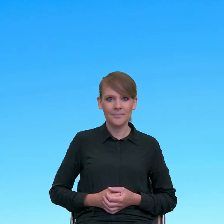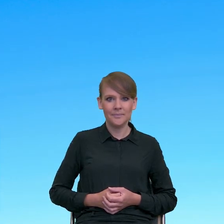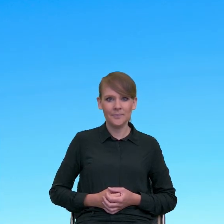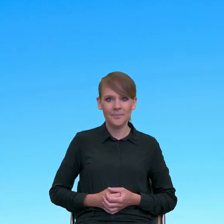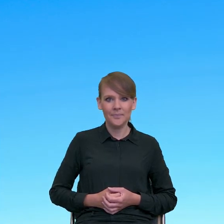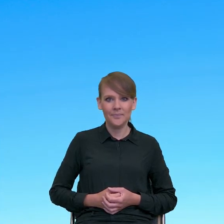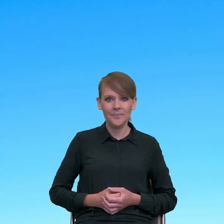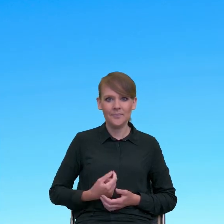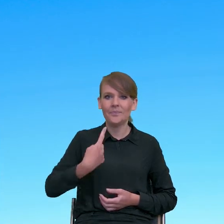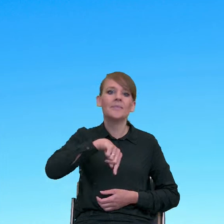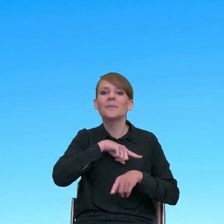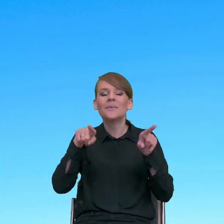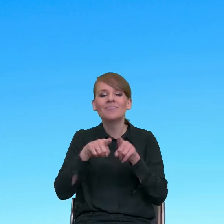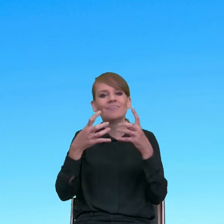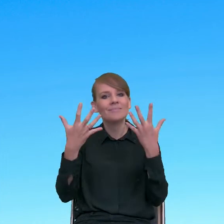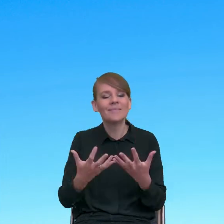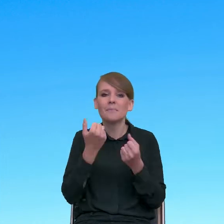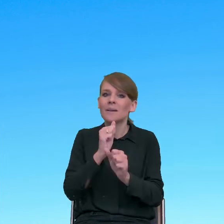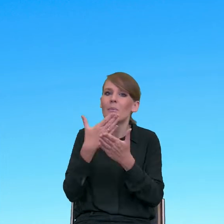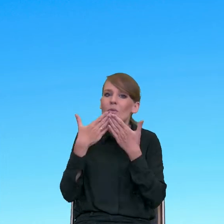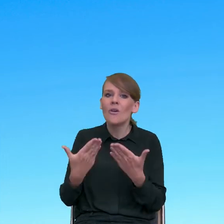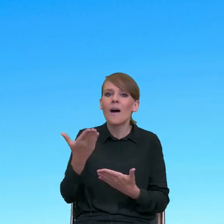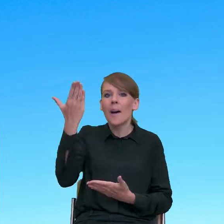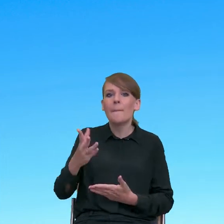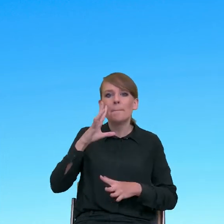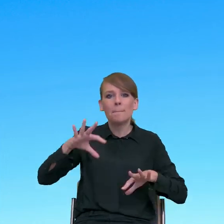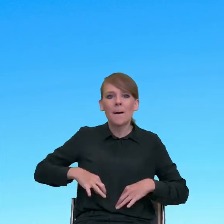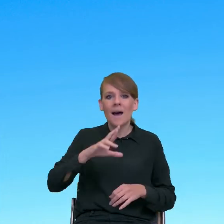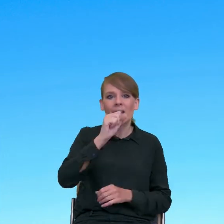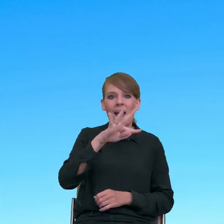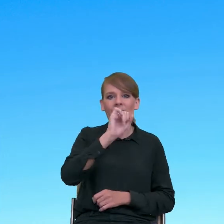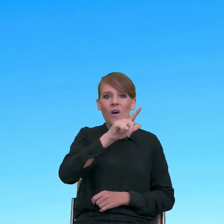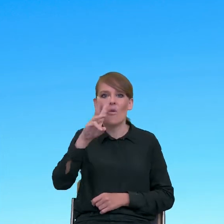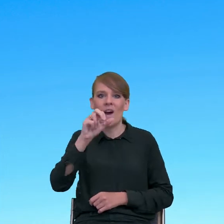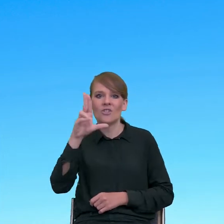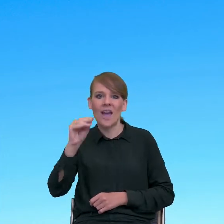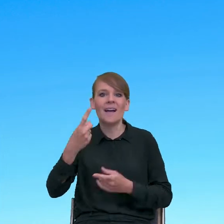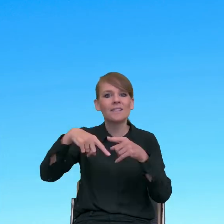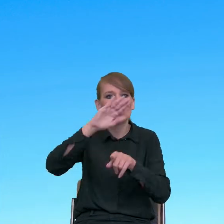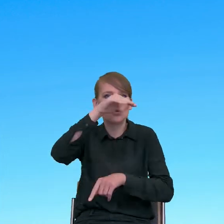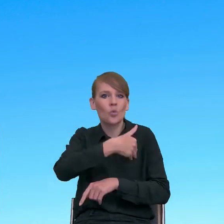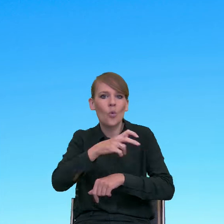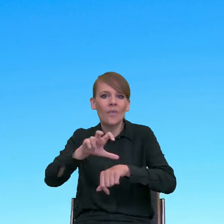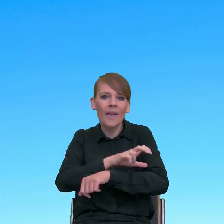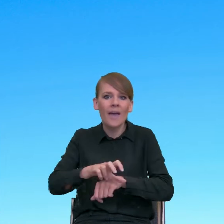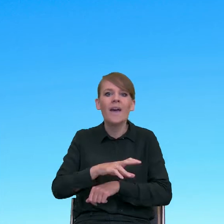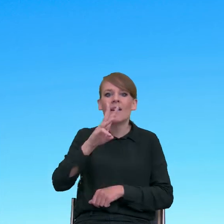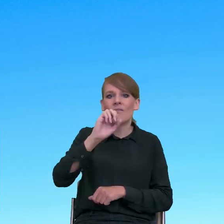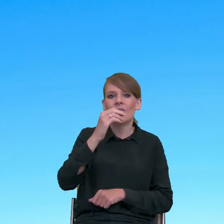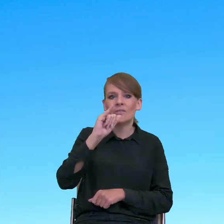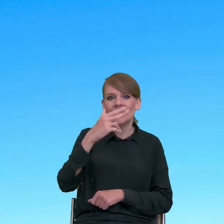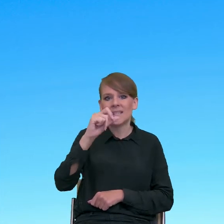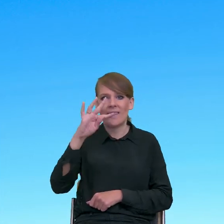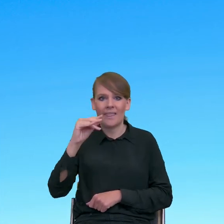Chcieliśmy również szczególnie podziękować panu Rafałowi Warzecha Zespołu Szkół Technicznych imienia Wincentego Pola w Gorlicach,